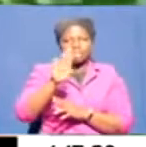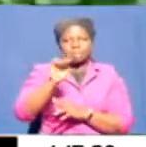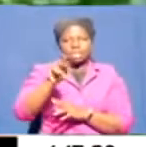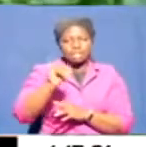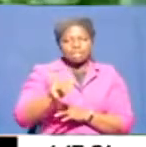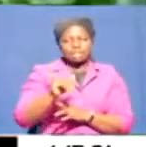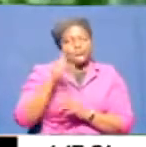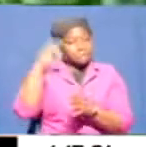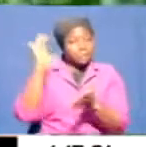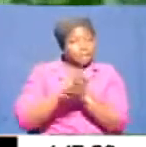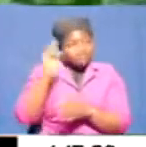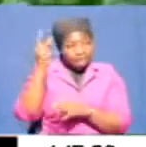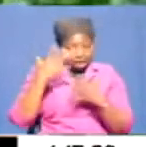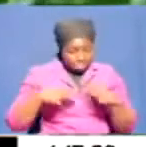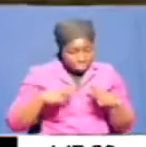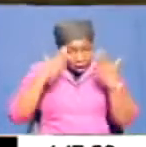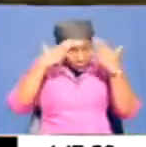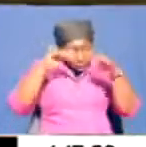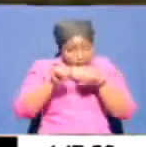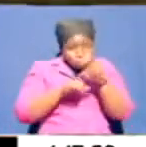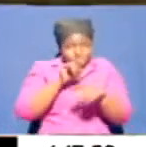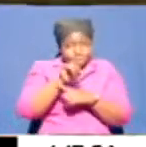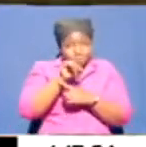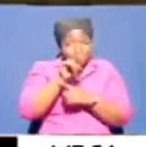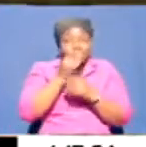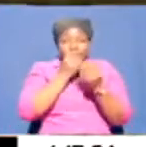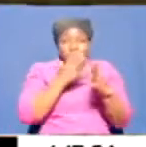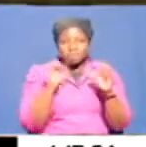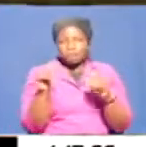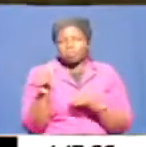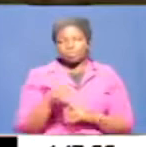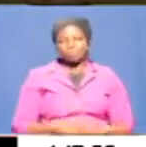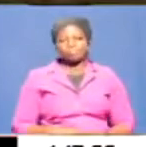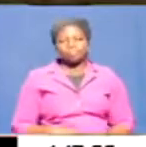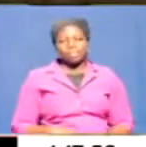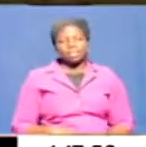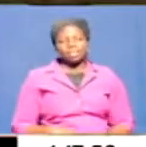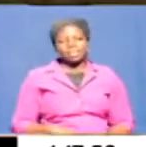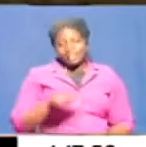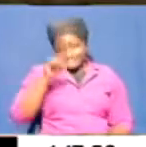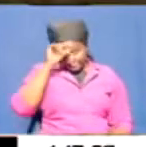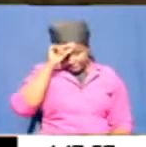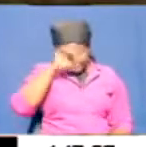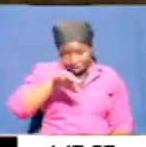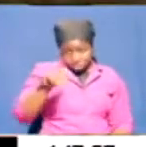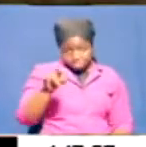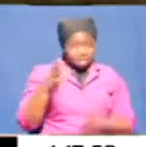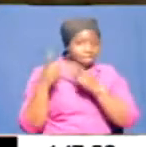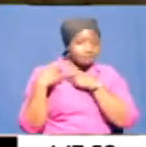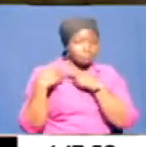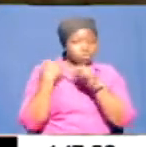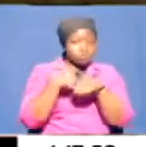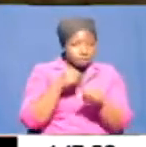have not been sensitized enough on the provision. Ni jukumu la county government to create an institutional framework for civic